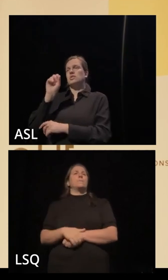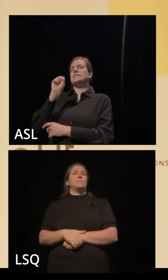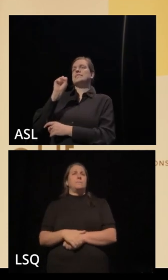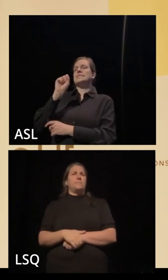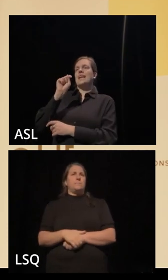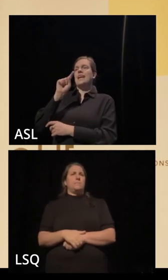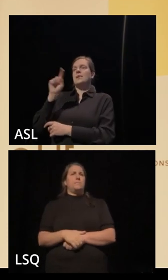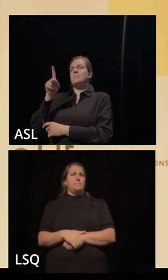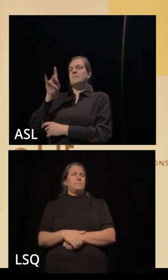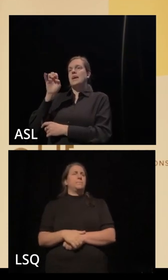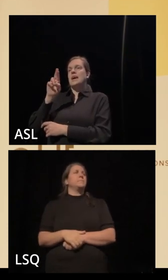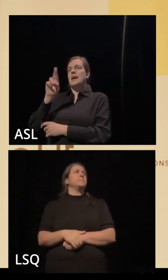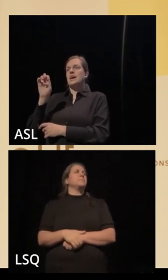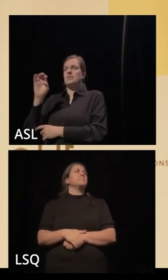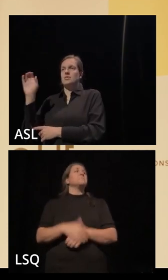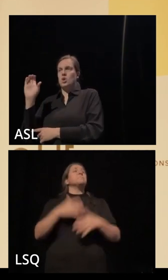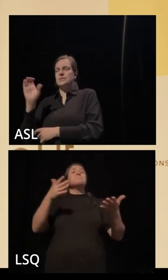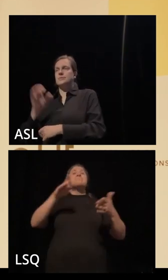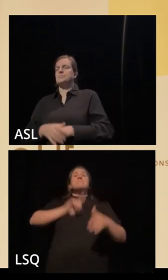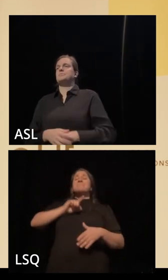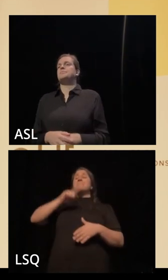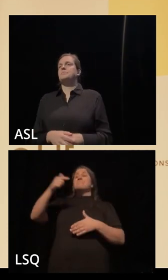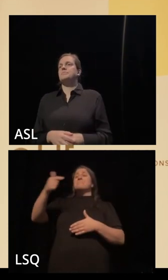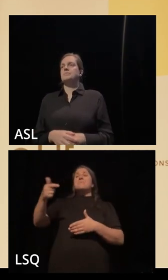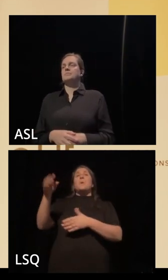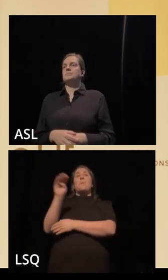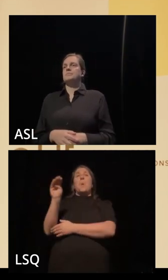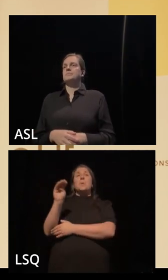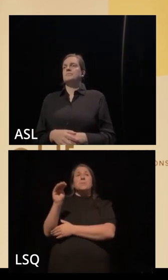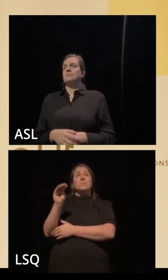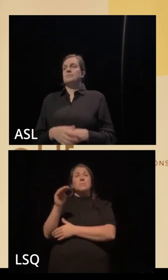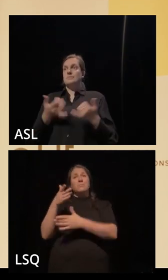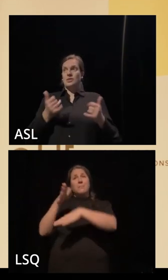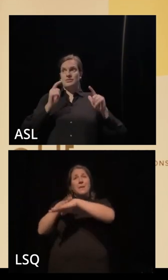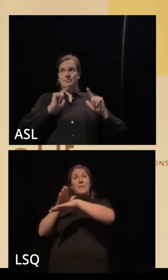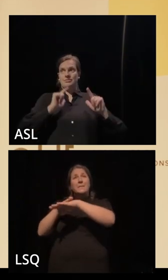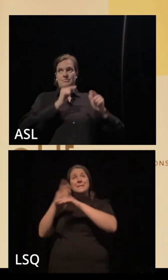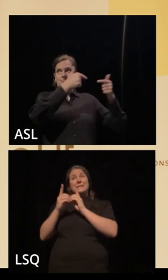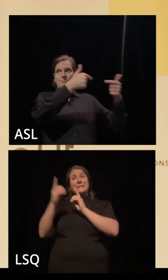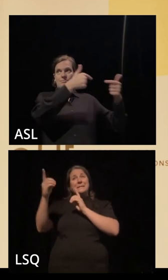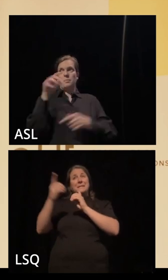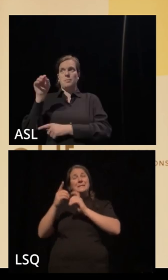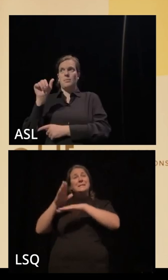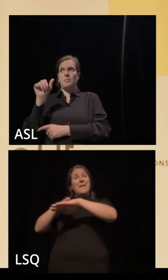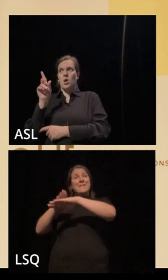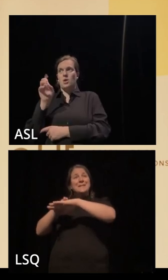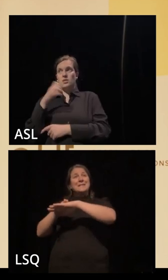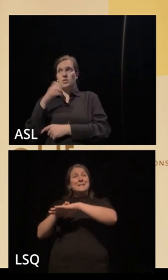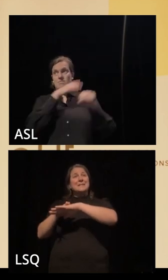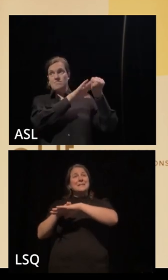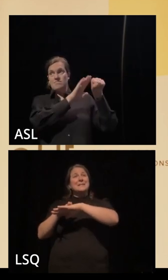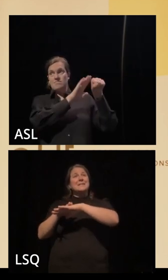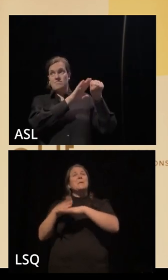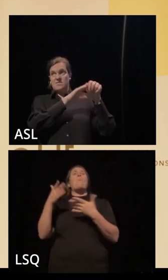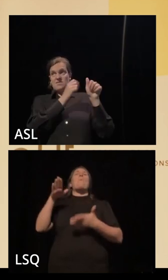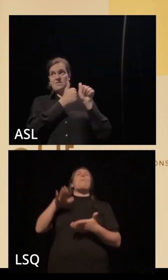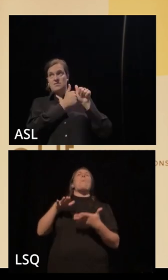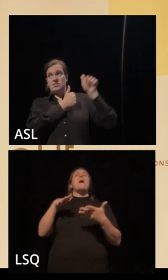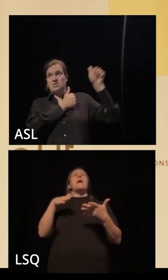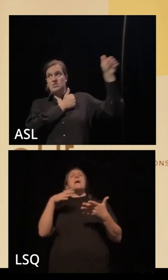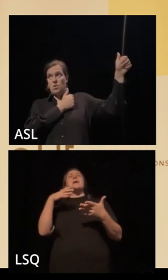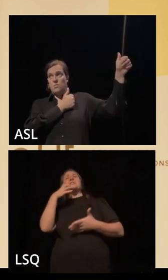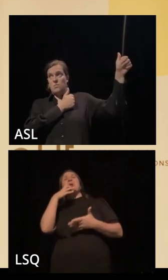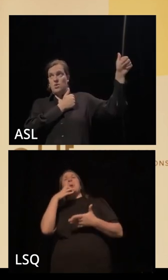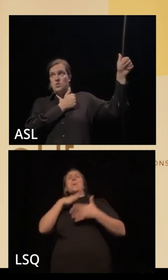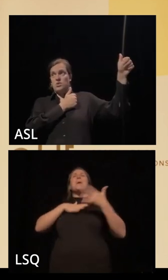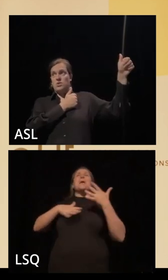Centre-Val-de-Loire. Maude, la parole est à vous. Je voulais vous prévenir, vous êtes à distance, c'est moins convivial, mais j'ai le rôle